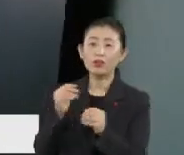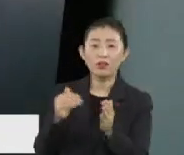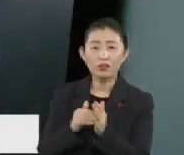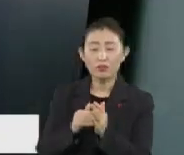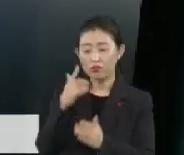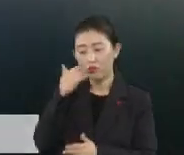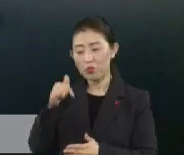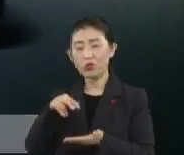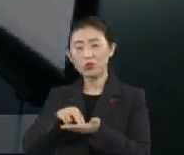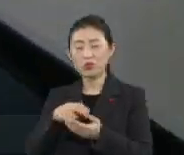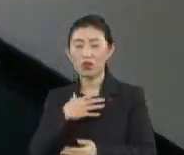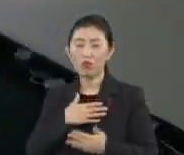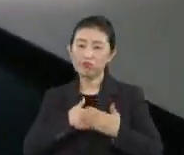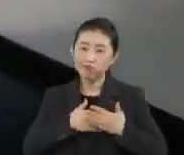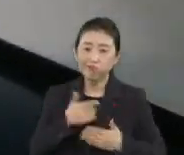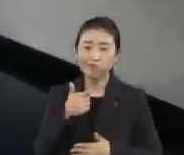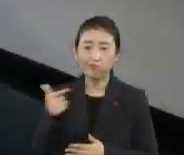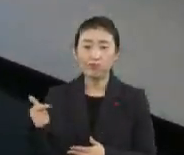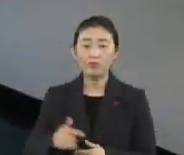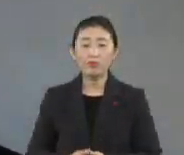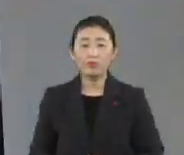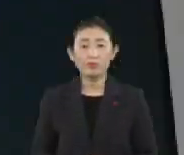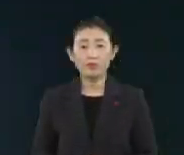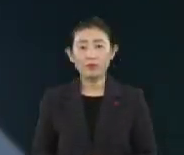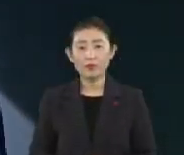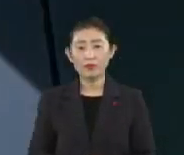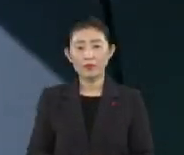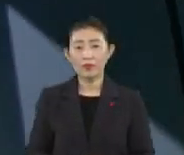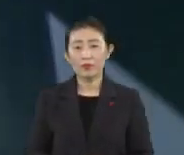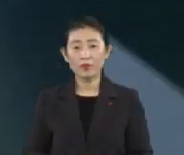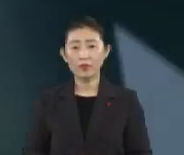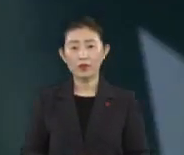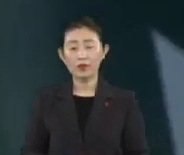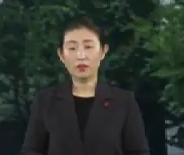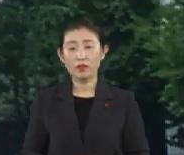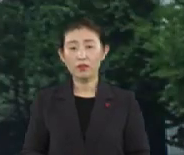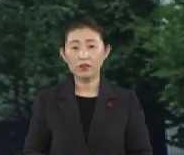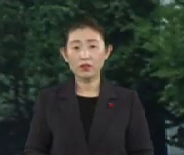학부모들은 여전히 불안하기만 합니다. TJB 김철진입니다.